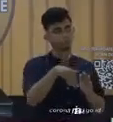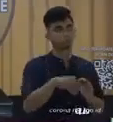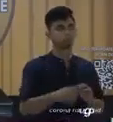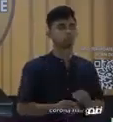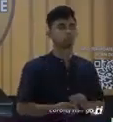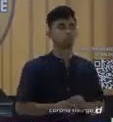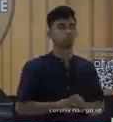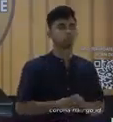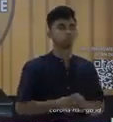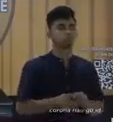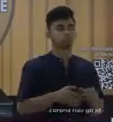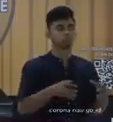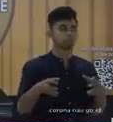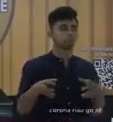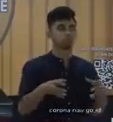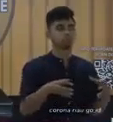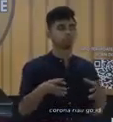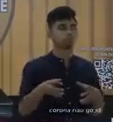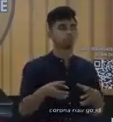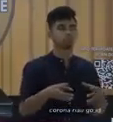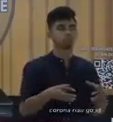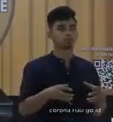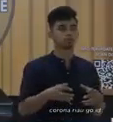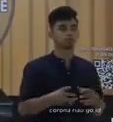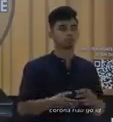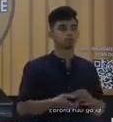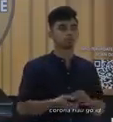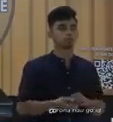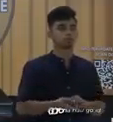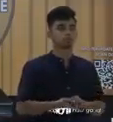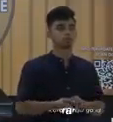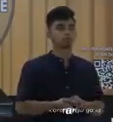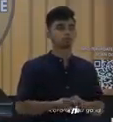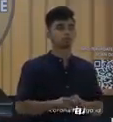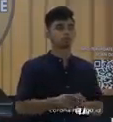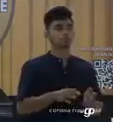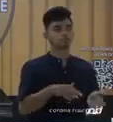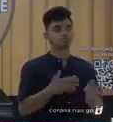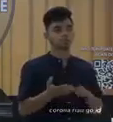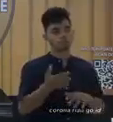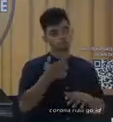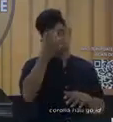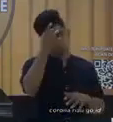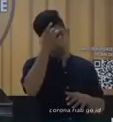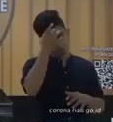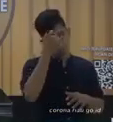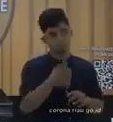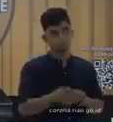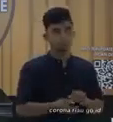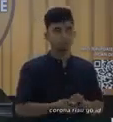jangan protes gitu loh. Kok bisa kalau sebelumnya bandel gitu.